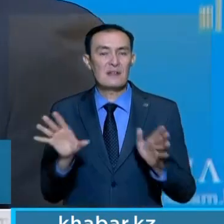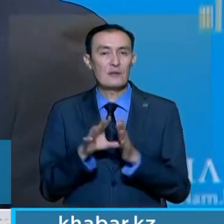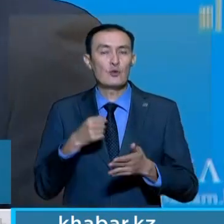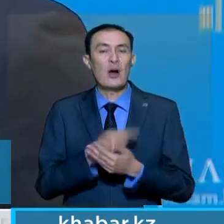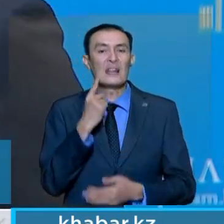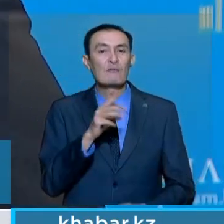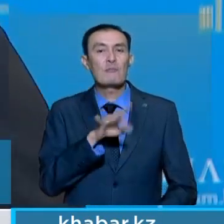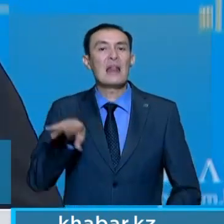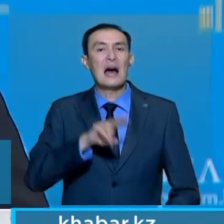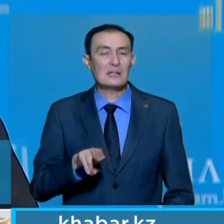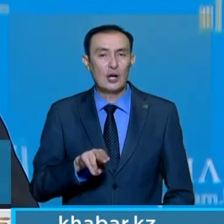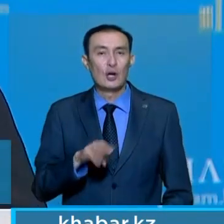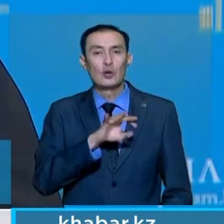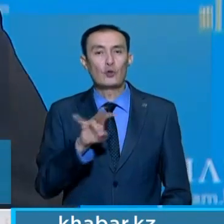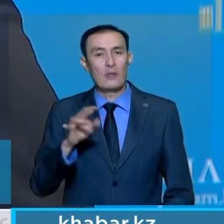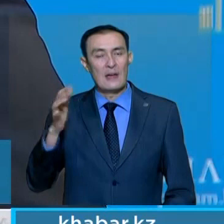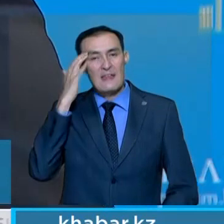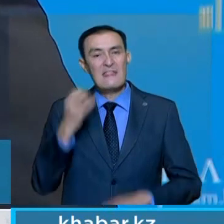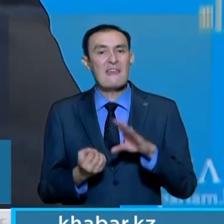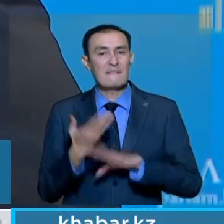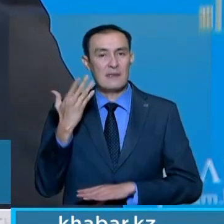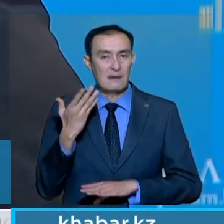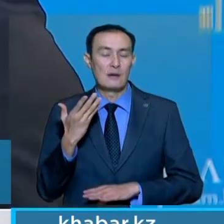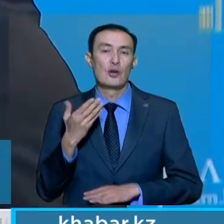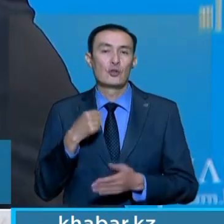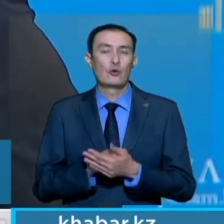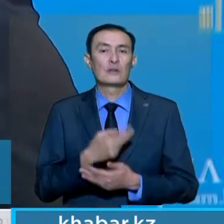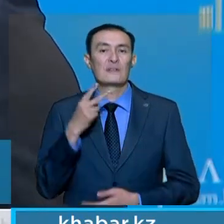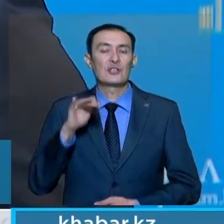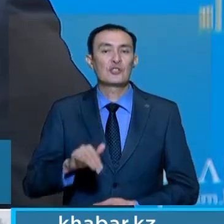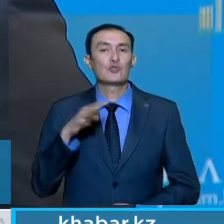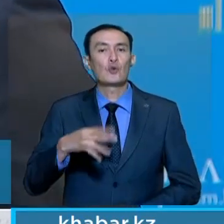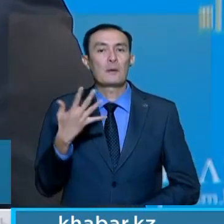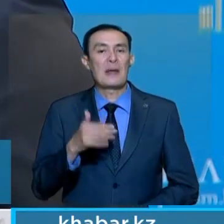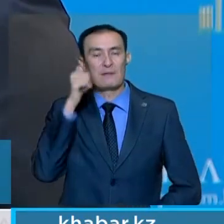1 миллиарда тонн нефти до 2045 года.